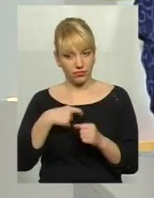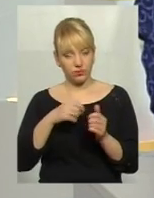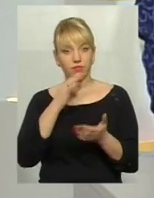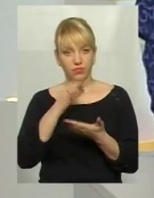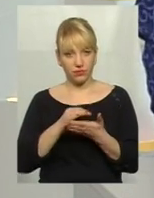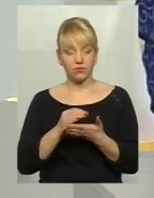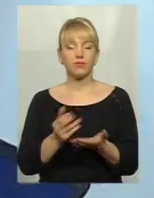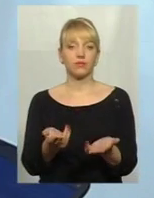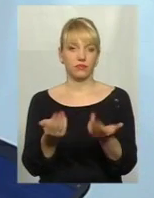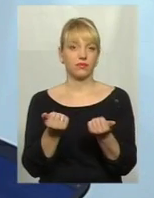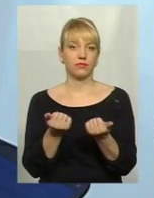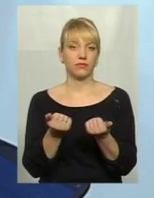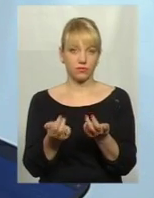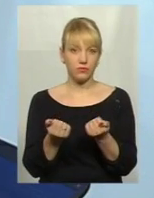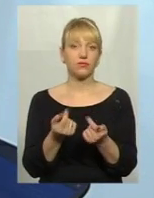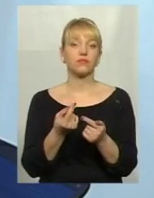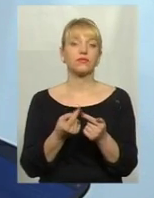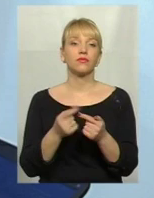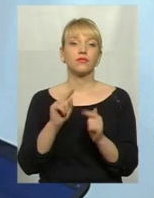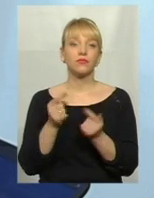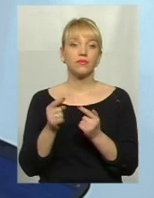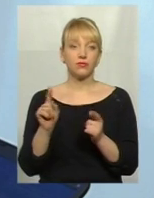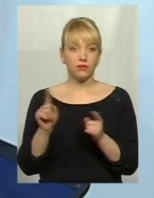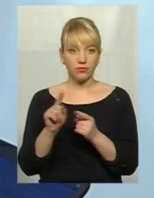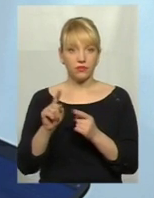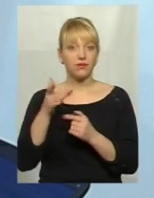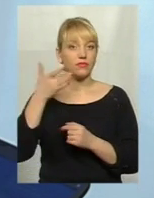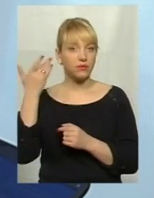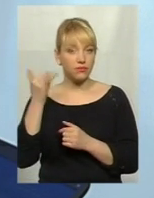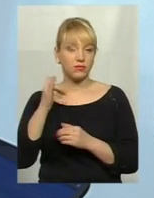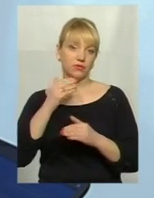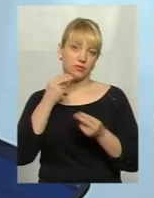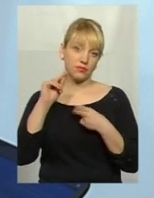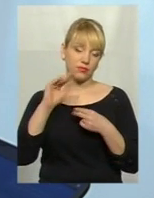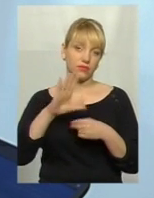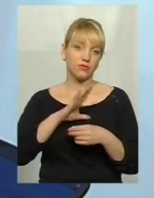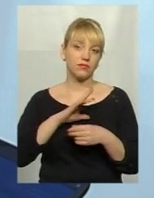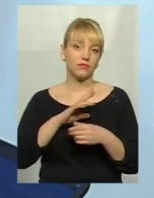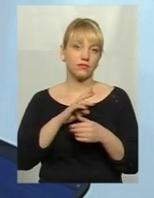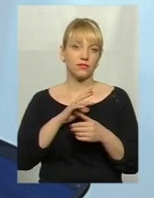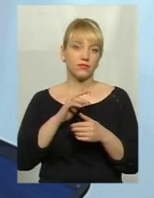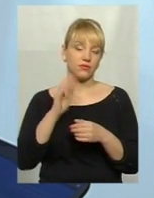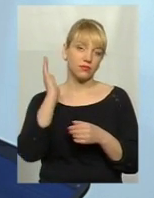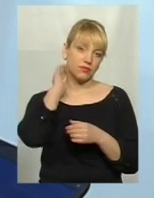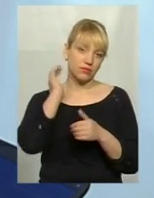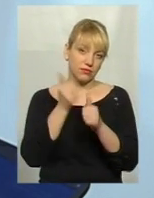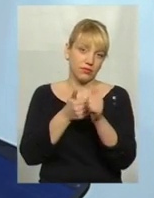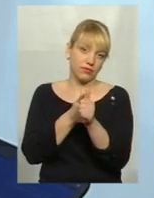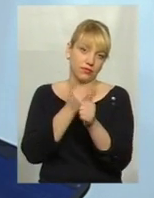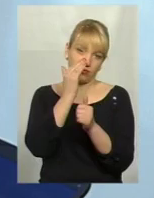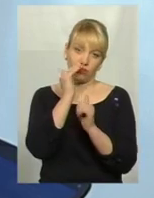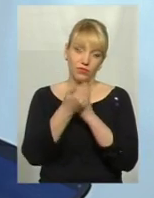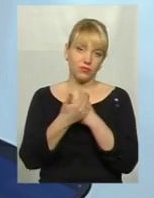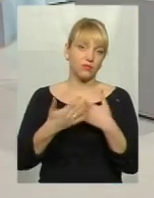Так, так, мабуть, так. Тому що легше і краще бути за кимось і не брати ініціативу, а просто